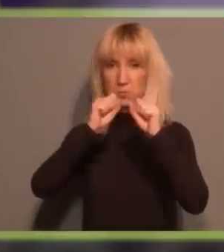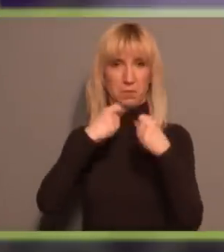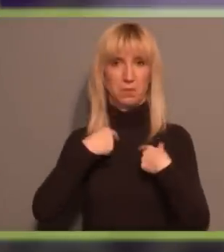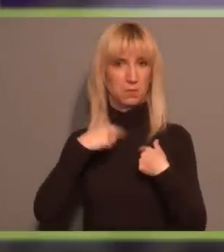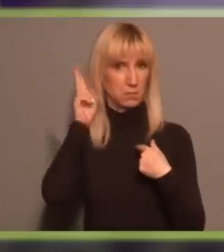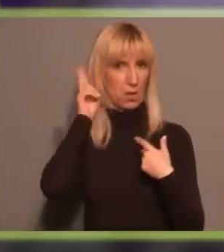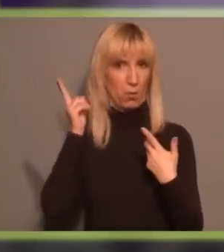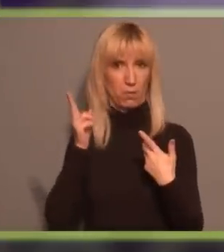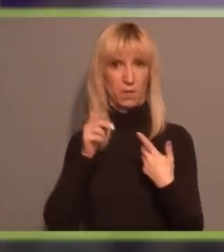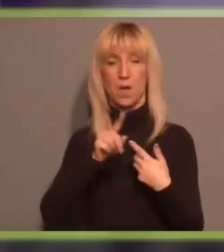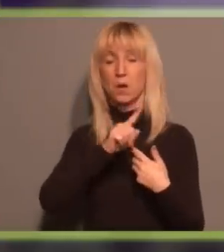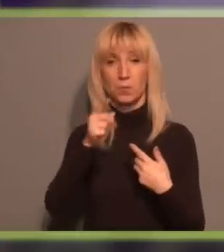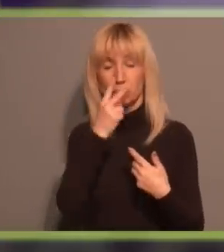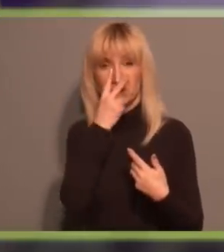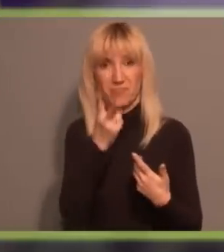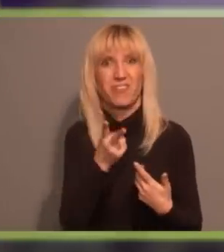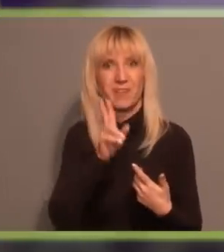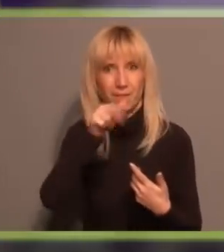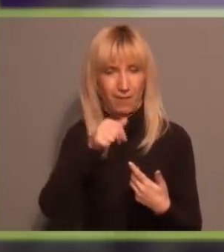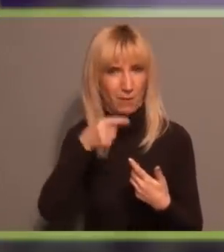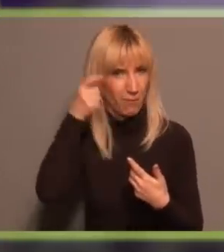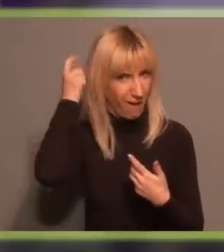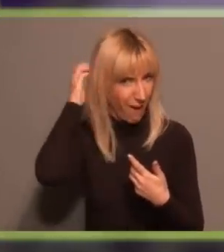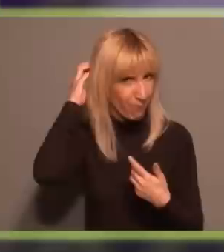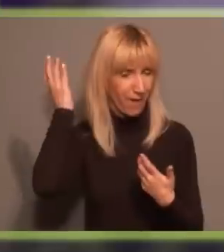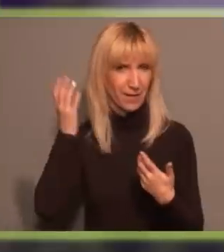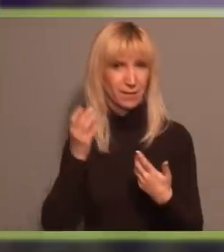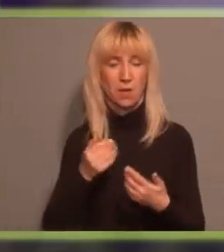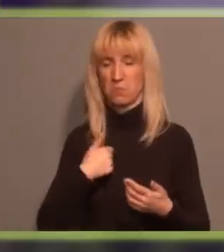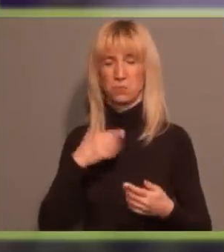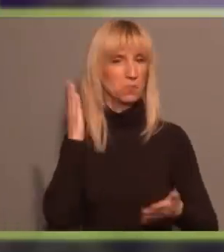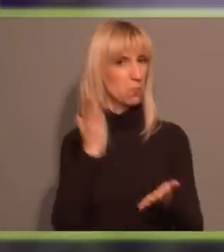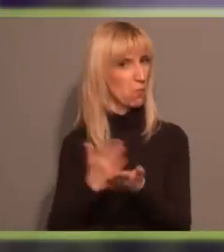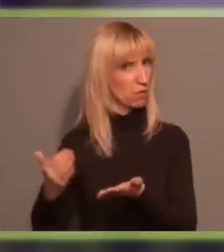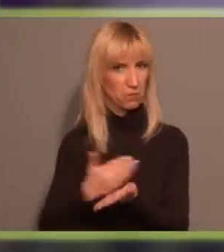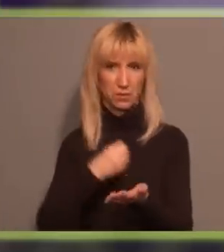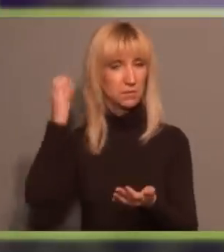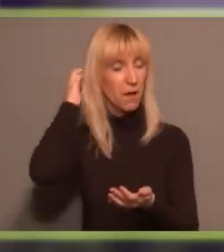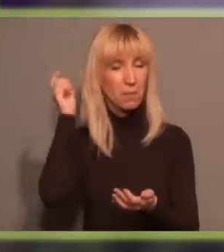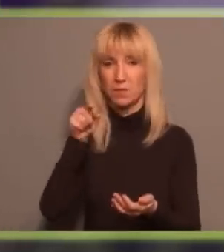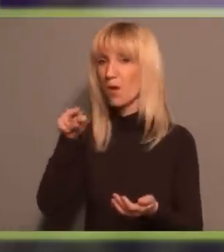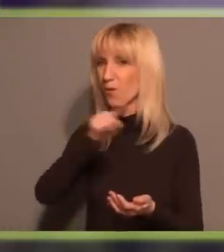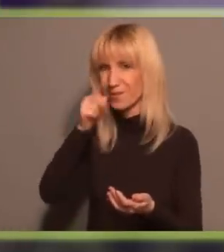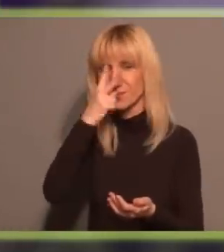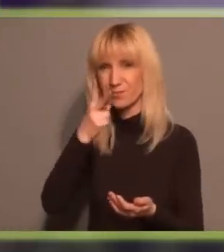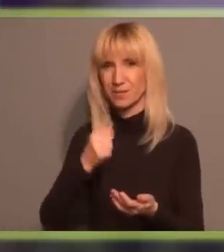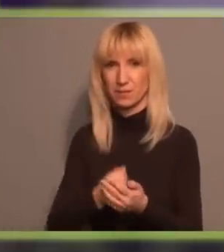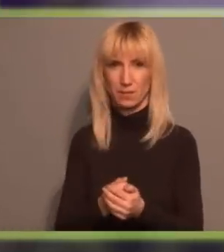sam gluva. Nisam ni primetila da imam aparat. A uvek sam imala aparat, ali nisam ni